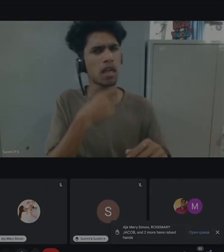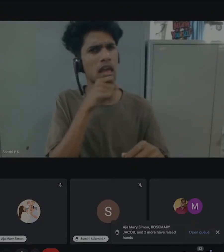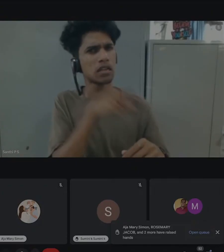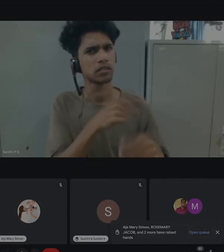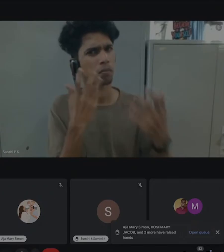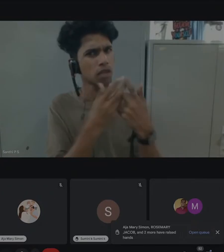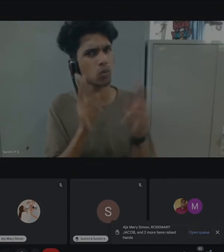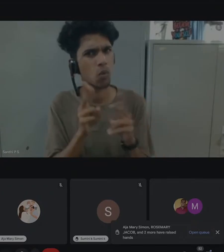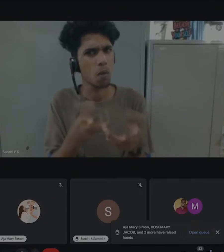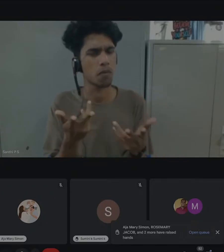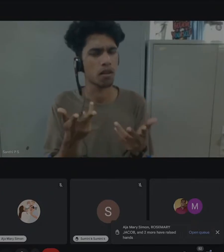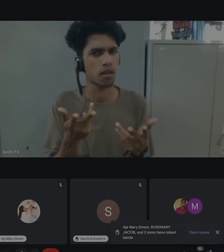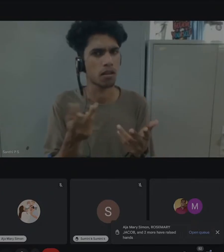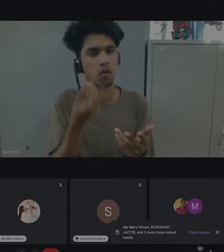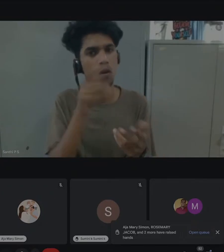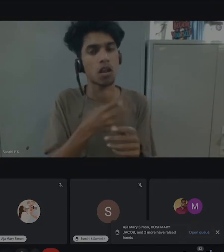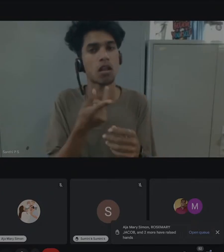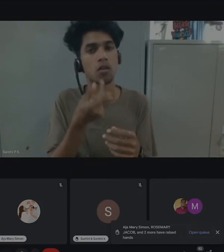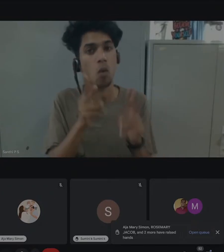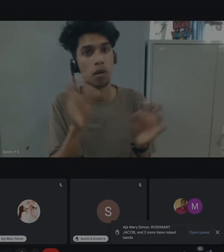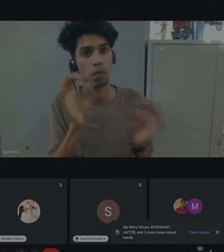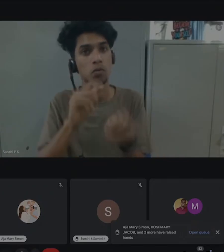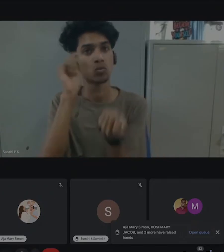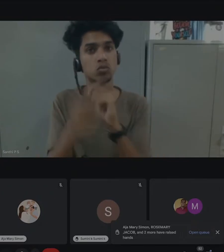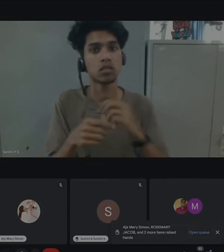അത് നോർമൽ അല്ലെങ്കിൽ അത് എങ്ങനെ മാറ്റിയെടുക്കാന്ന് അറിയാനാണ്.